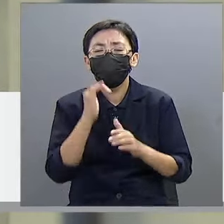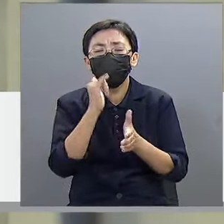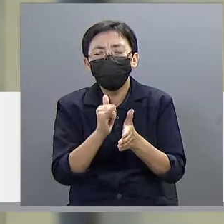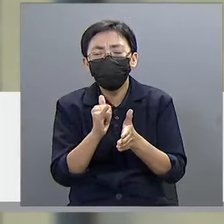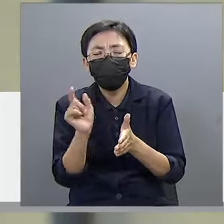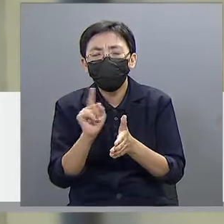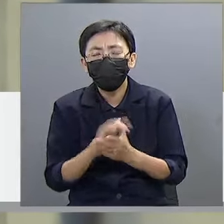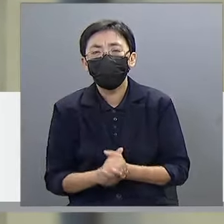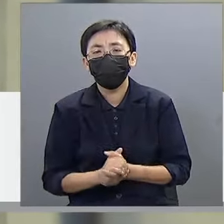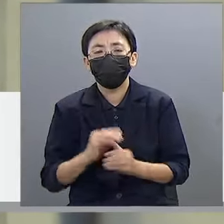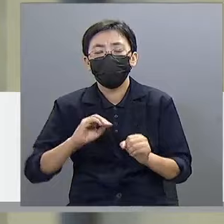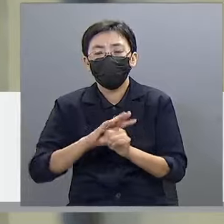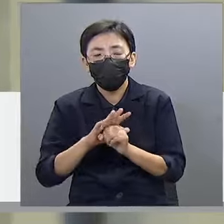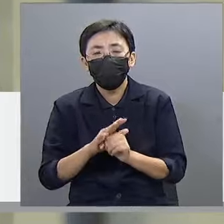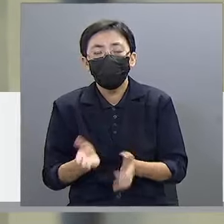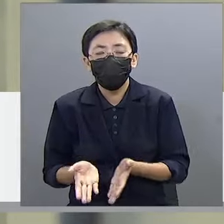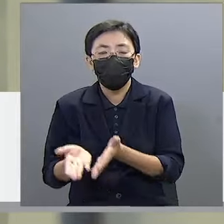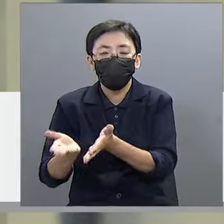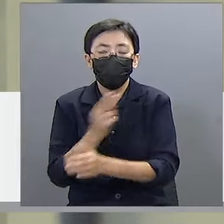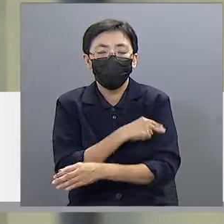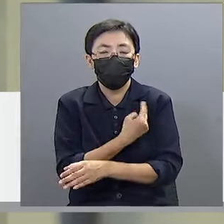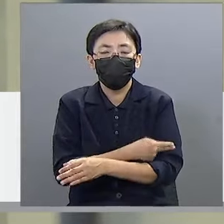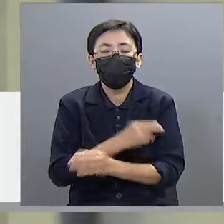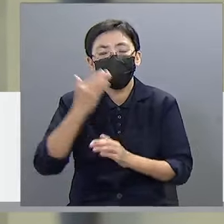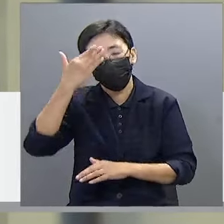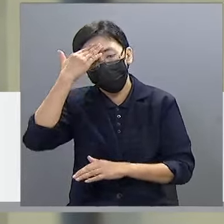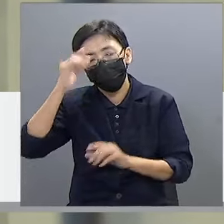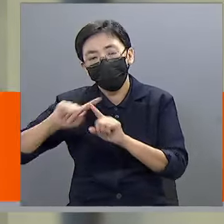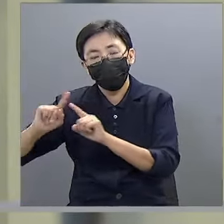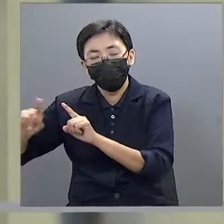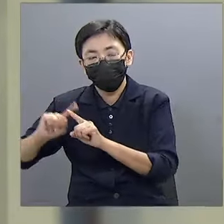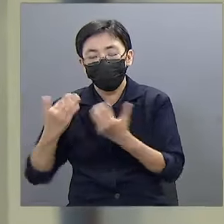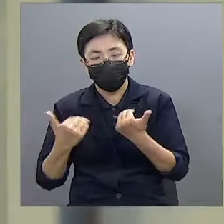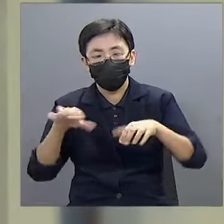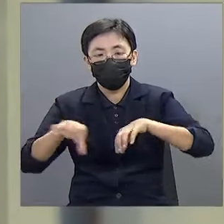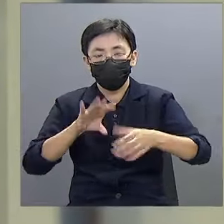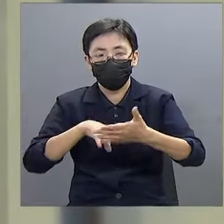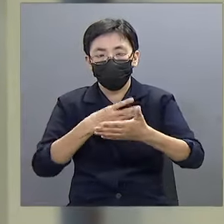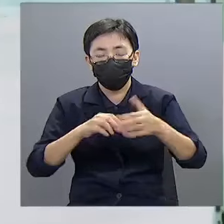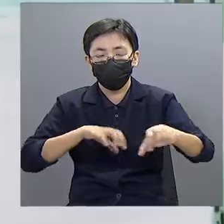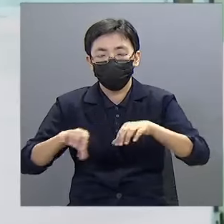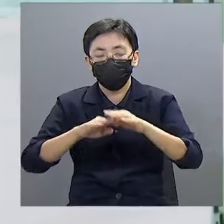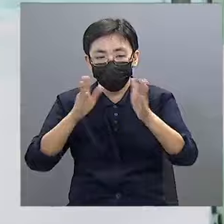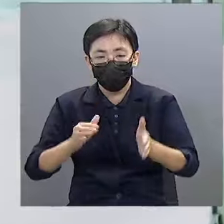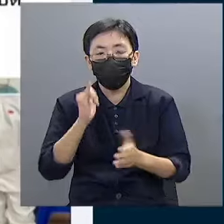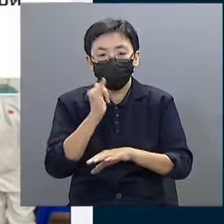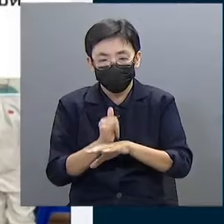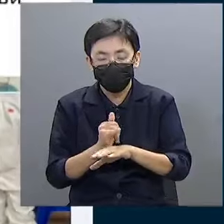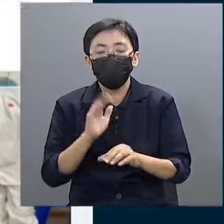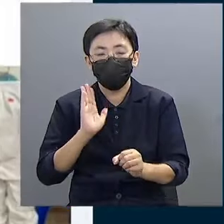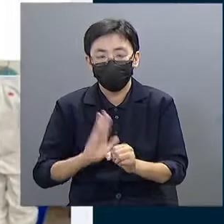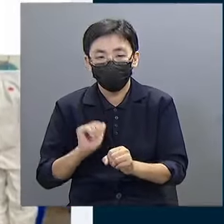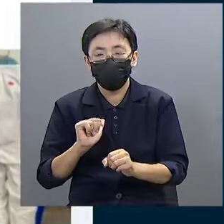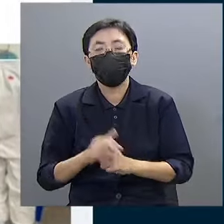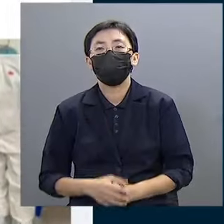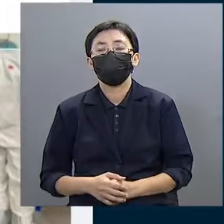โกวิทให้กลับไปใช้รักษาผู้ป่วยโรคอื่นๆดังนั้นก็ต้องเตรียมการในการบริหารจัดการเตียงให้เพียงพอด้วยค่ะสำหรับ